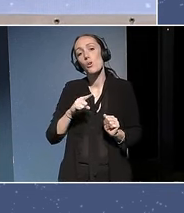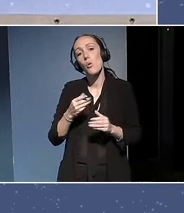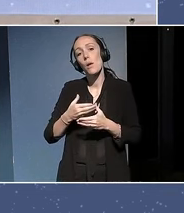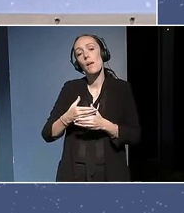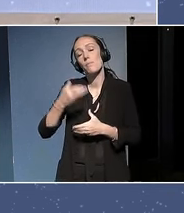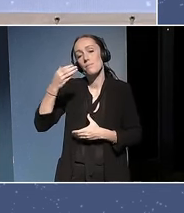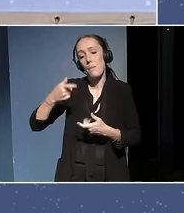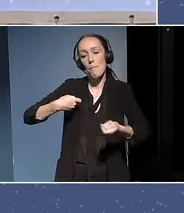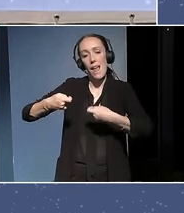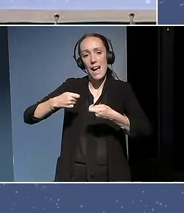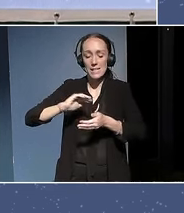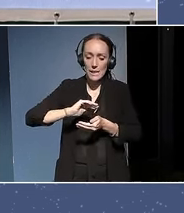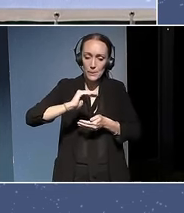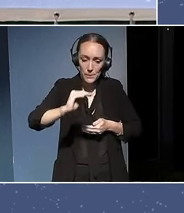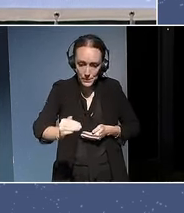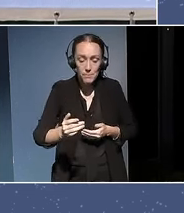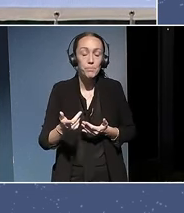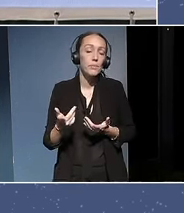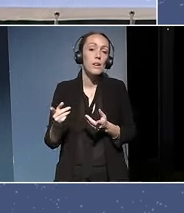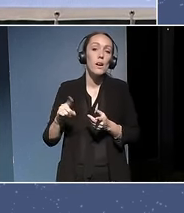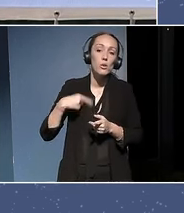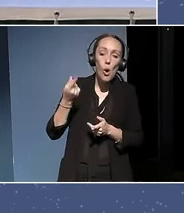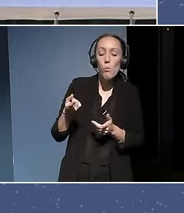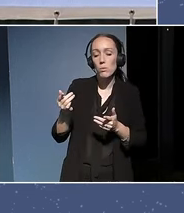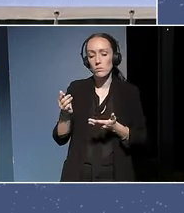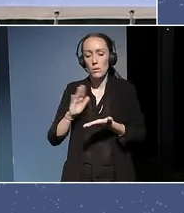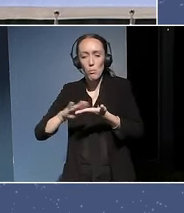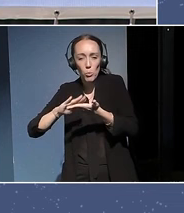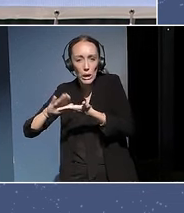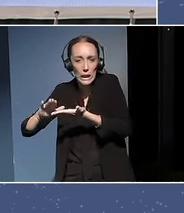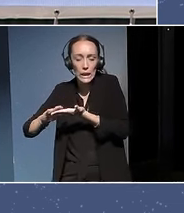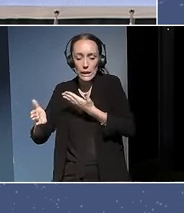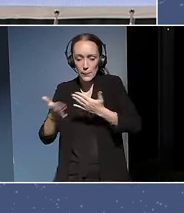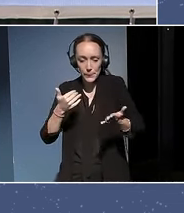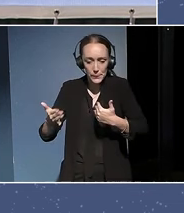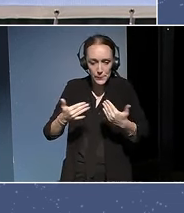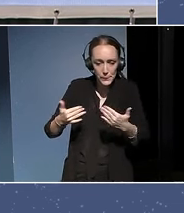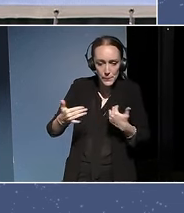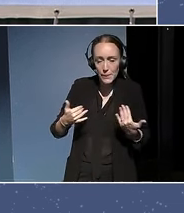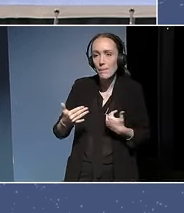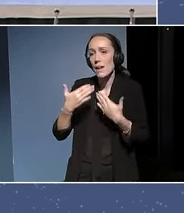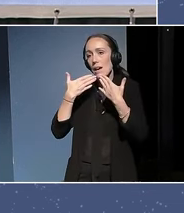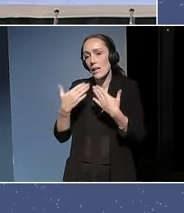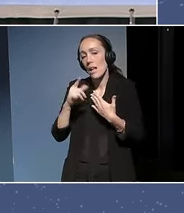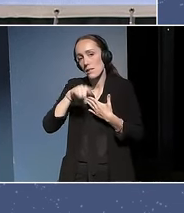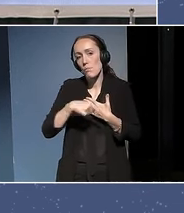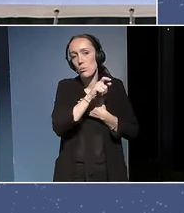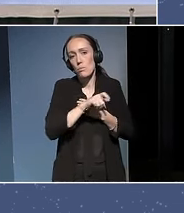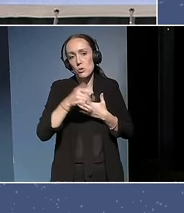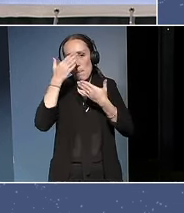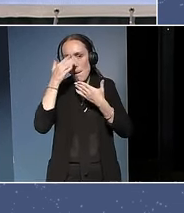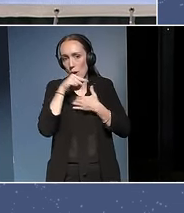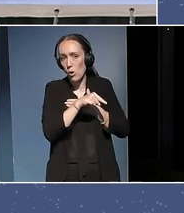davanti dopo averle ripulite dal sedimento Grazie all'aiuto anche di preparatori marocchini è quello che